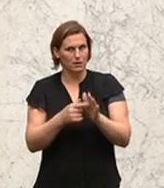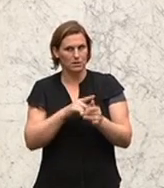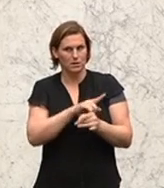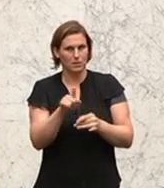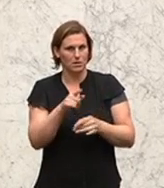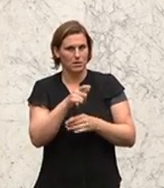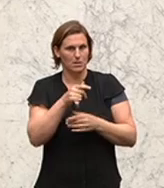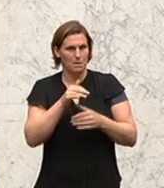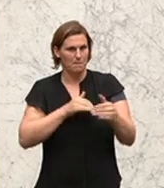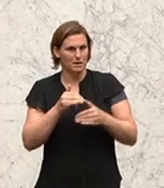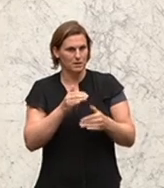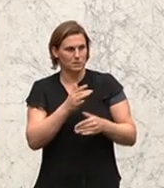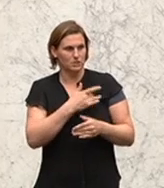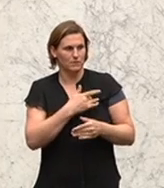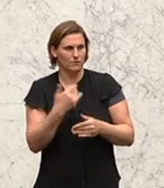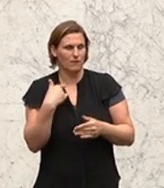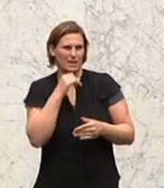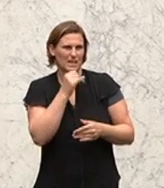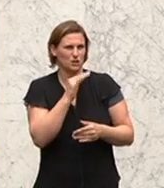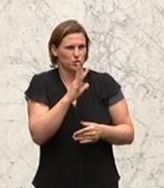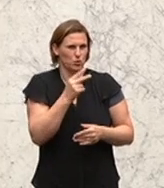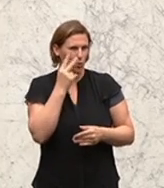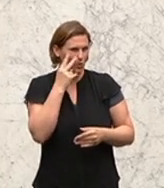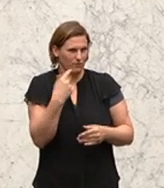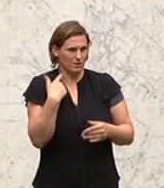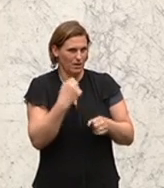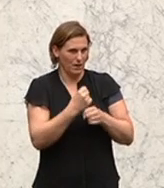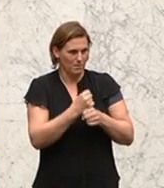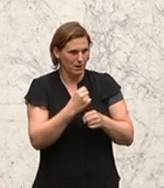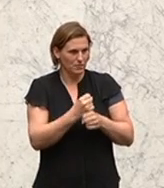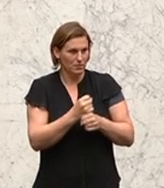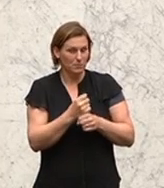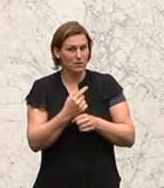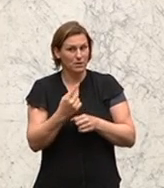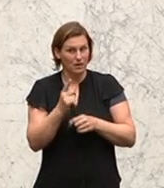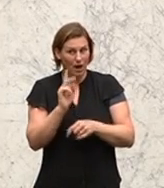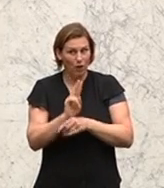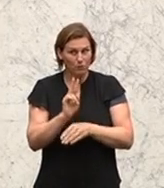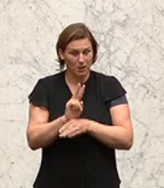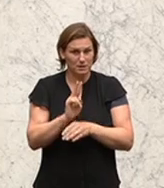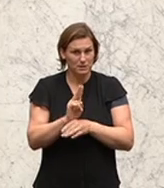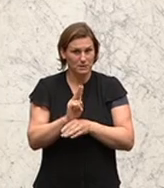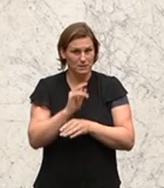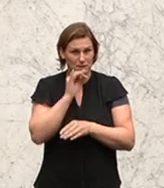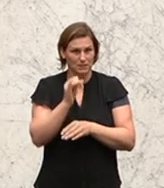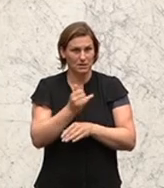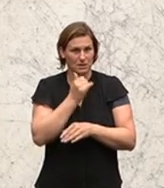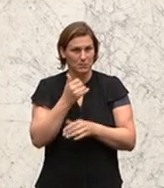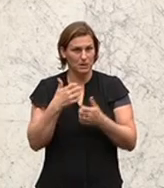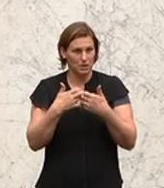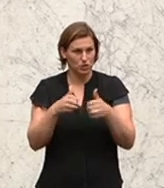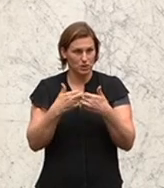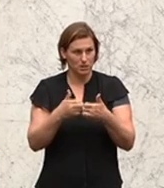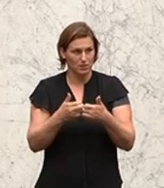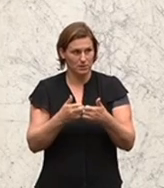betroffenen Ministers, dass die Optik nicht wirklich schön war. Ich möchte dir sagen, wir sollen aufpassen, dass wir nicht immer bei all diesen Geschichten, die mir